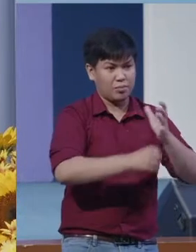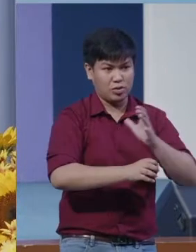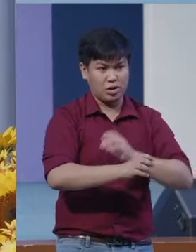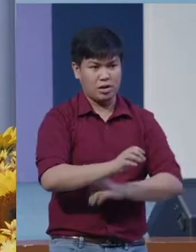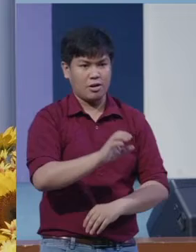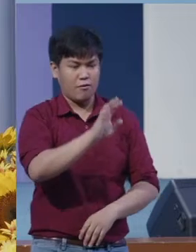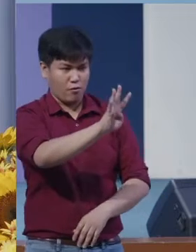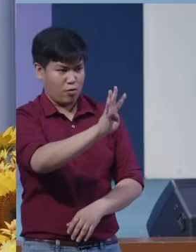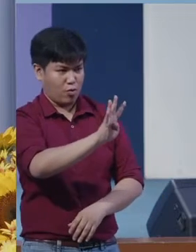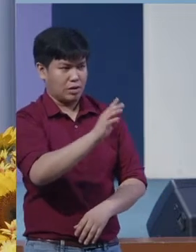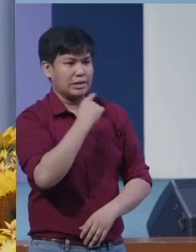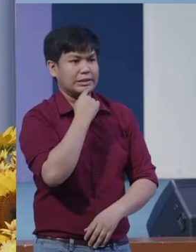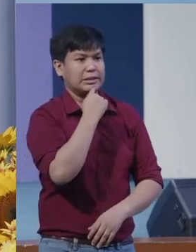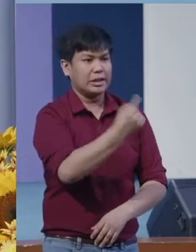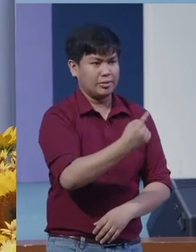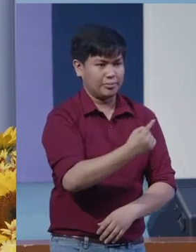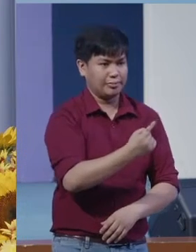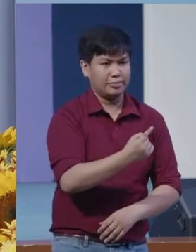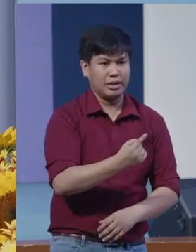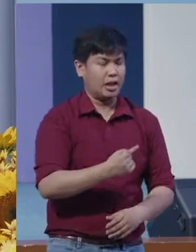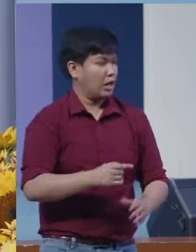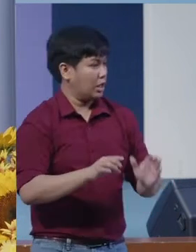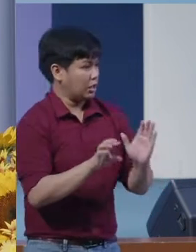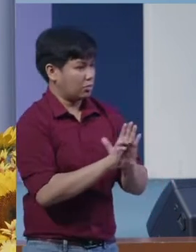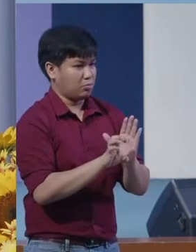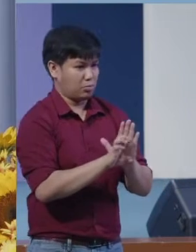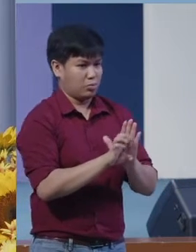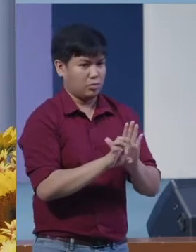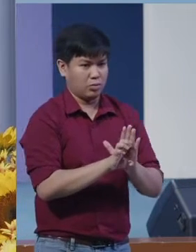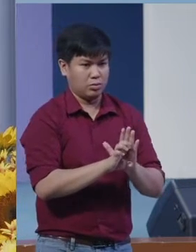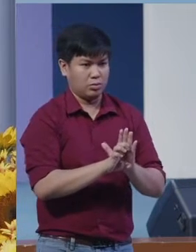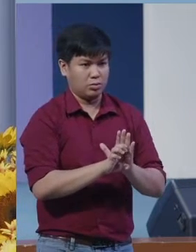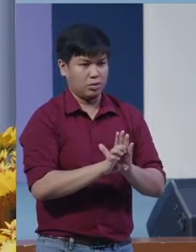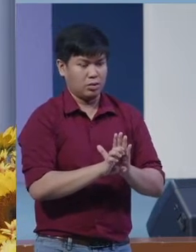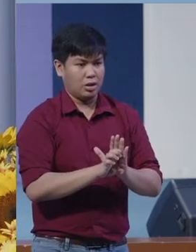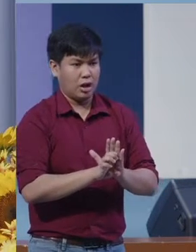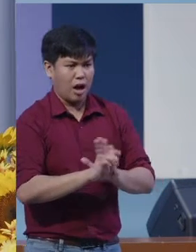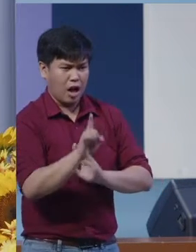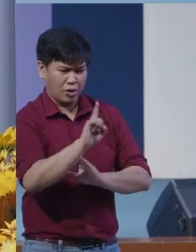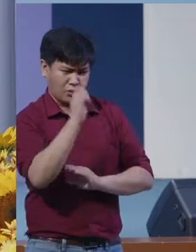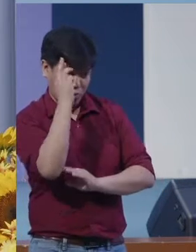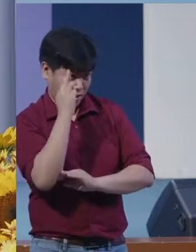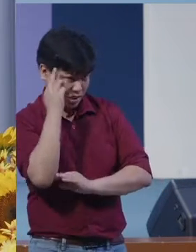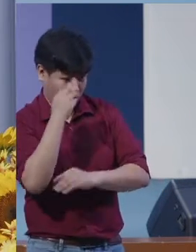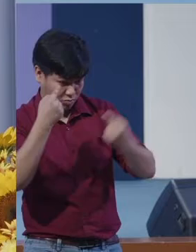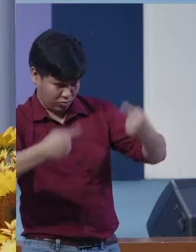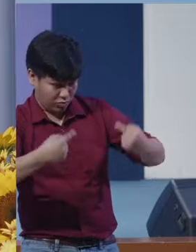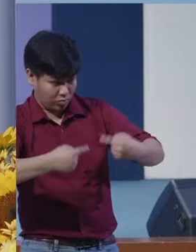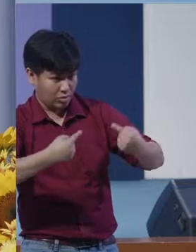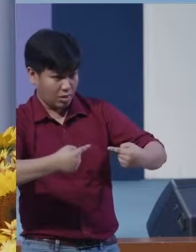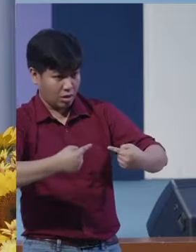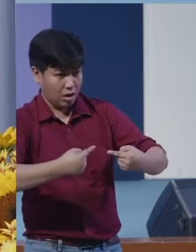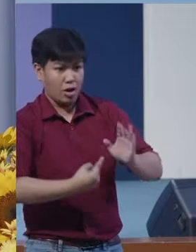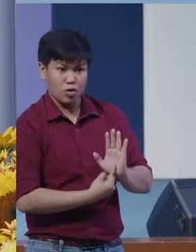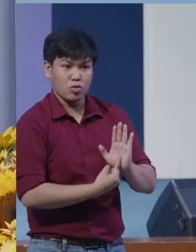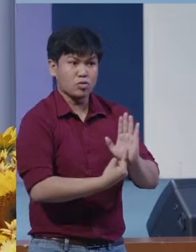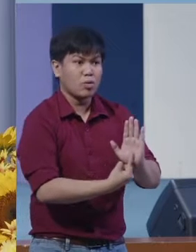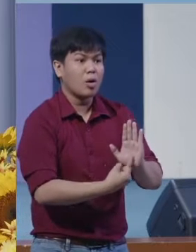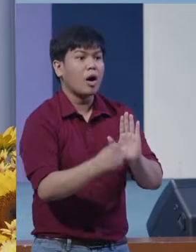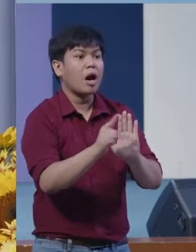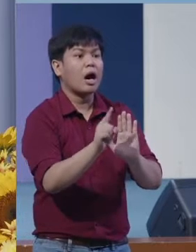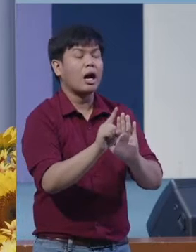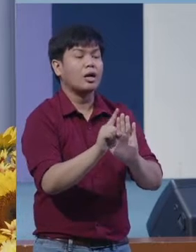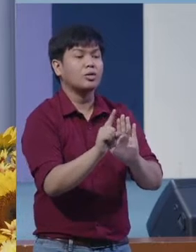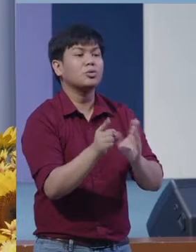to 12 naman, binigay niya hindi yung sanhi ng pag-aaway, kundi yung